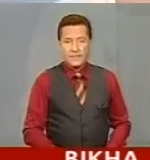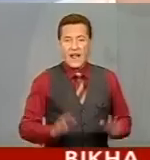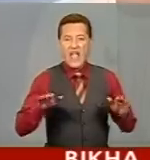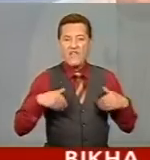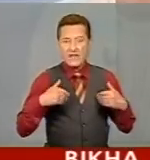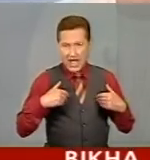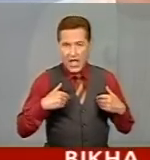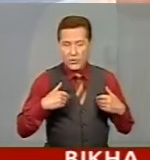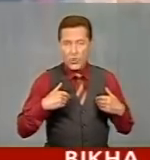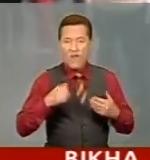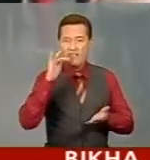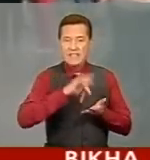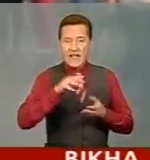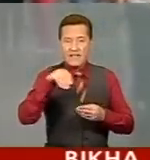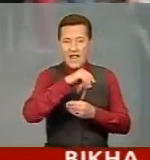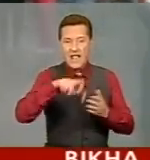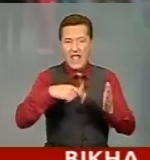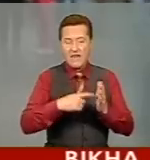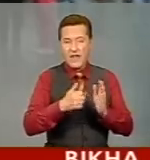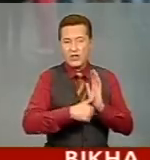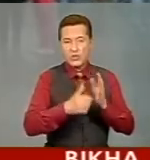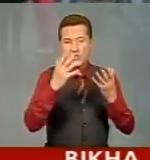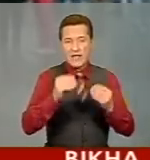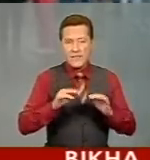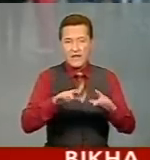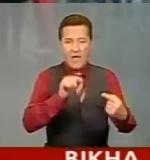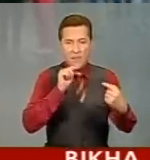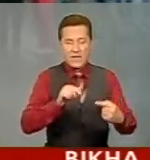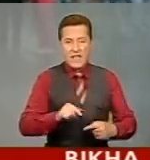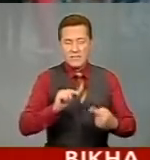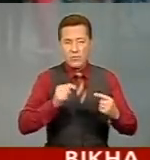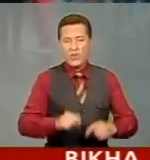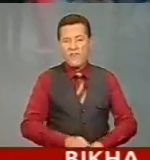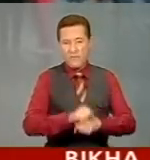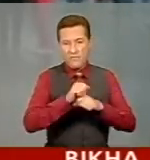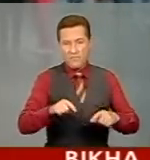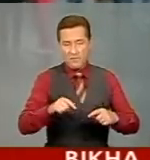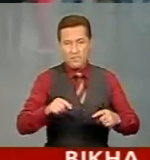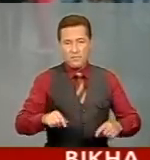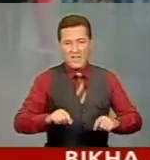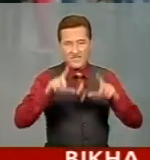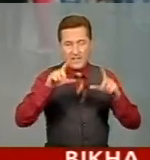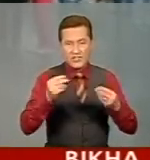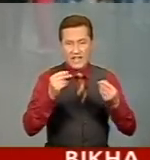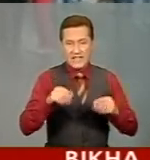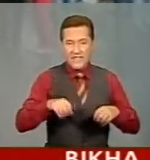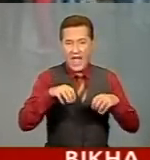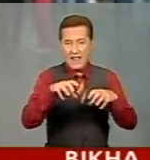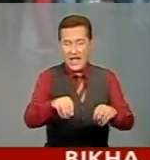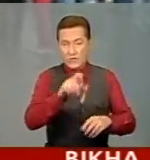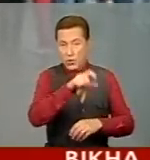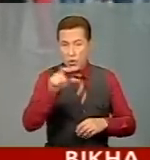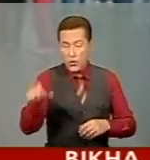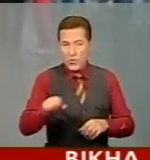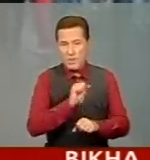Вітаю, студія. В центрі Єревана вже шостий день триває протест проти підвищення цін на електрику, який вже охрестили тарифним майданом. Люди